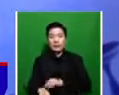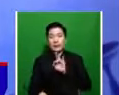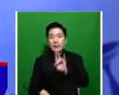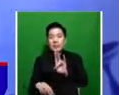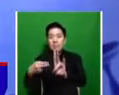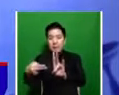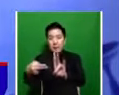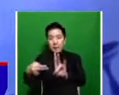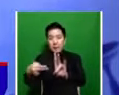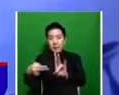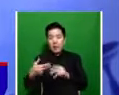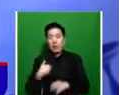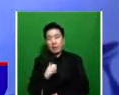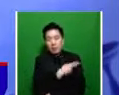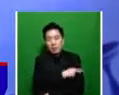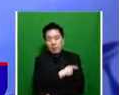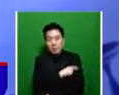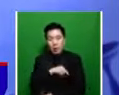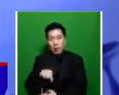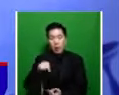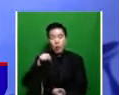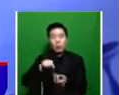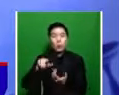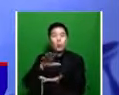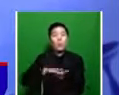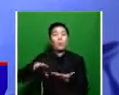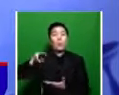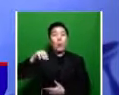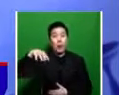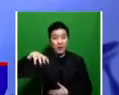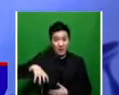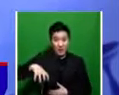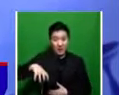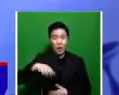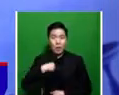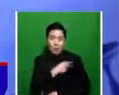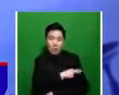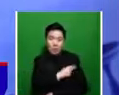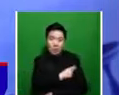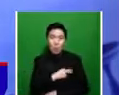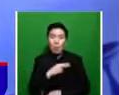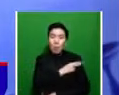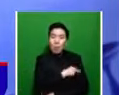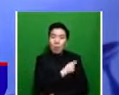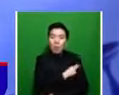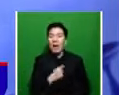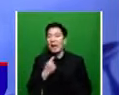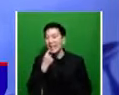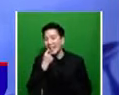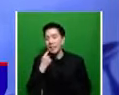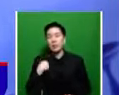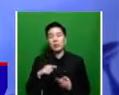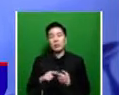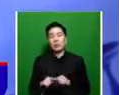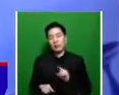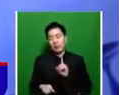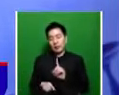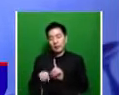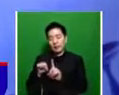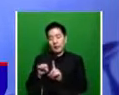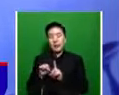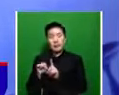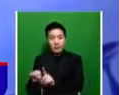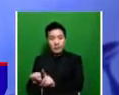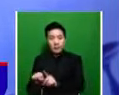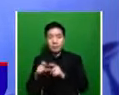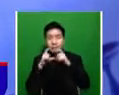ชิ้นโรงพยาบาลมหาที่สังกัดมหาวิทยาลัยแล้วก็คณะทันตแพทย์ 100,000 ชิ้นต่อวันโรงพ